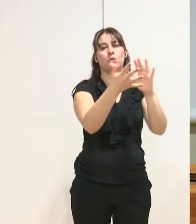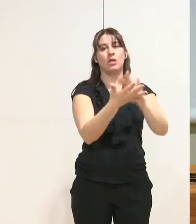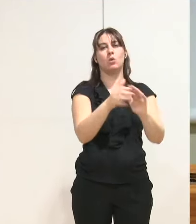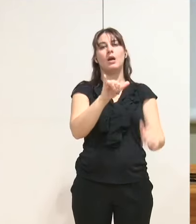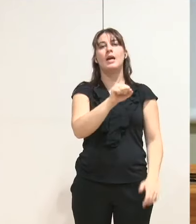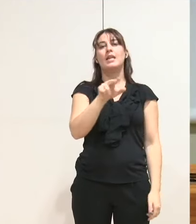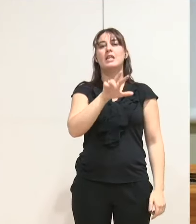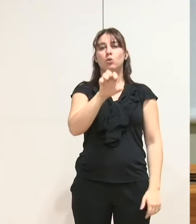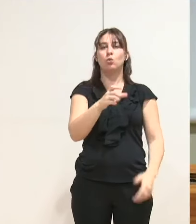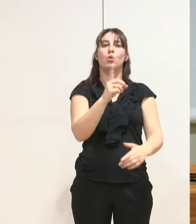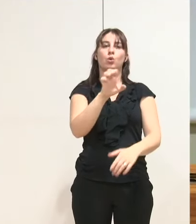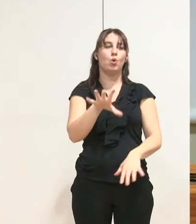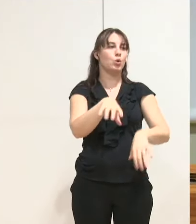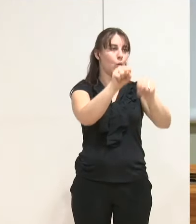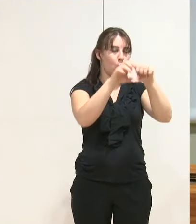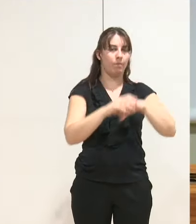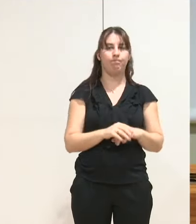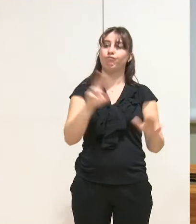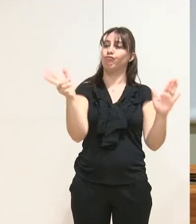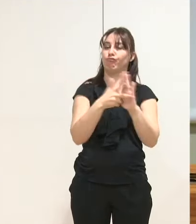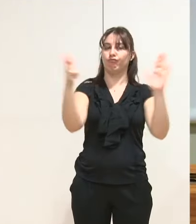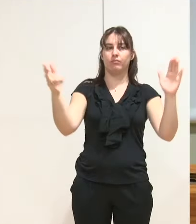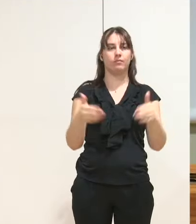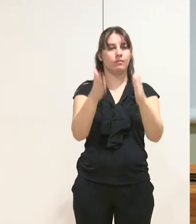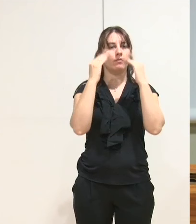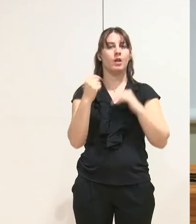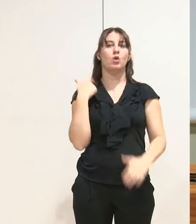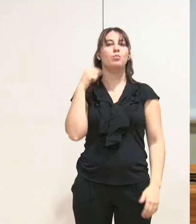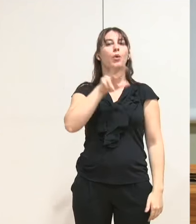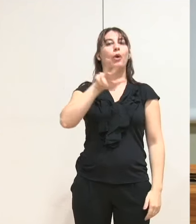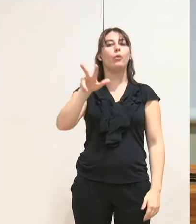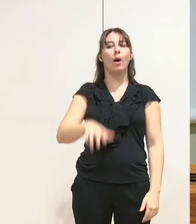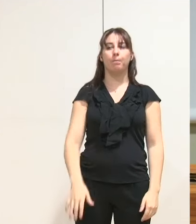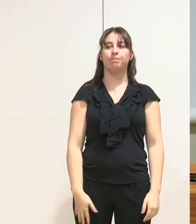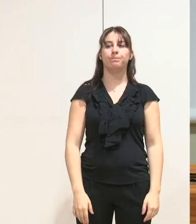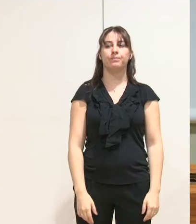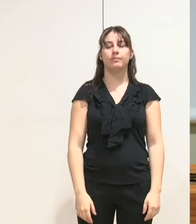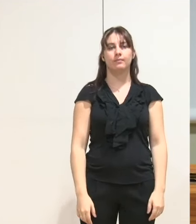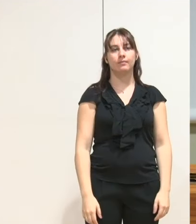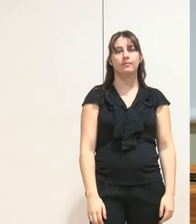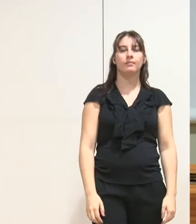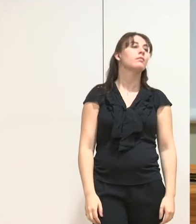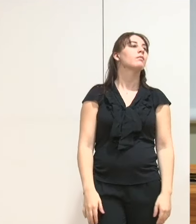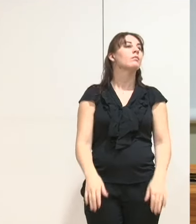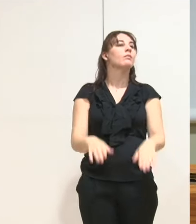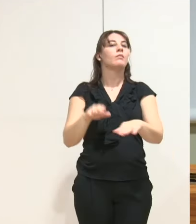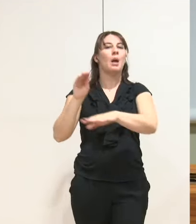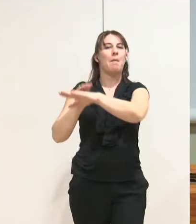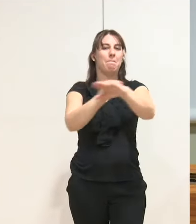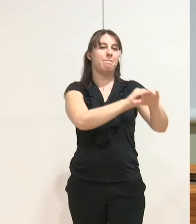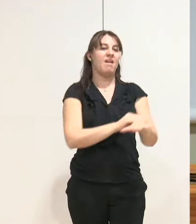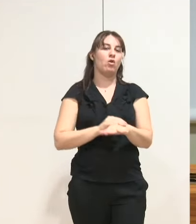délibération adoptée délibération numéro 33 c'est la prévention de la